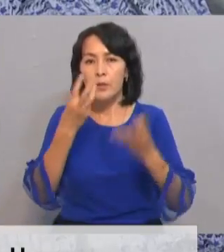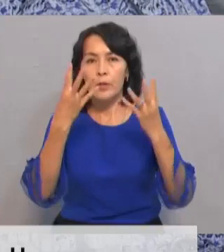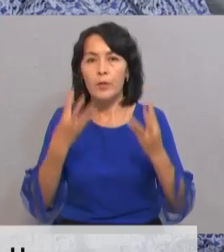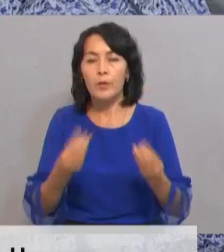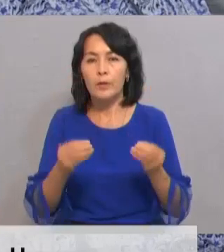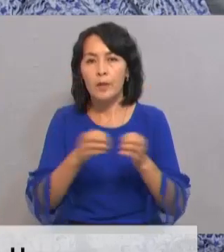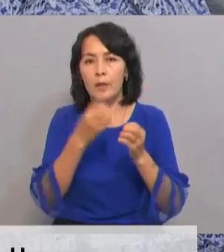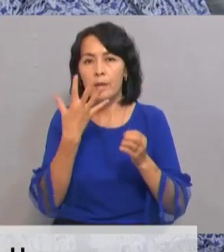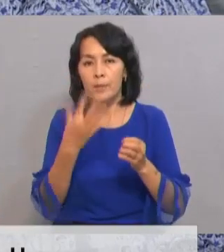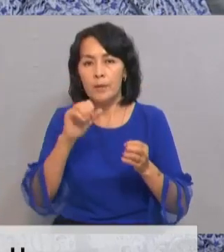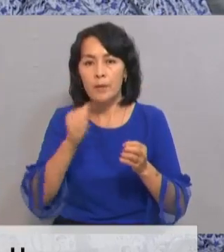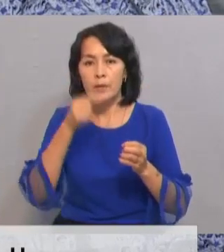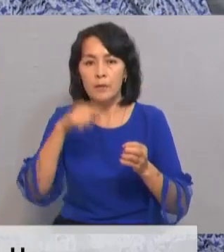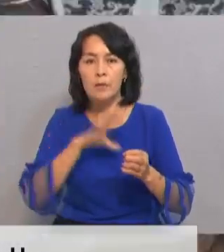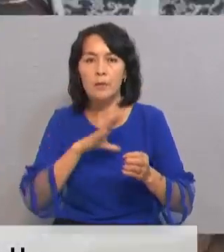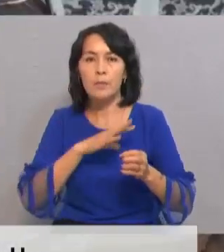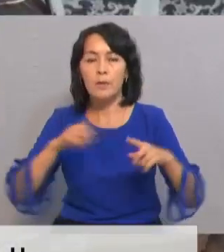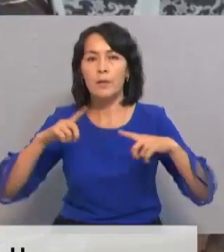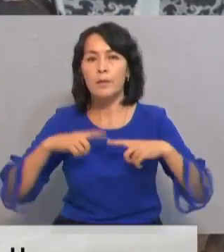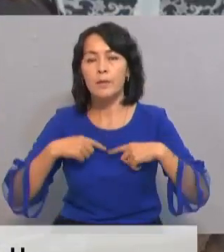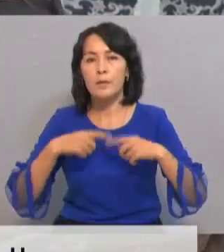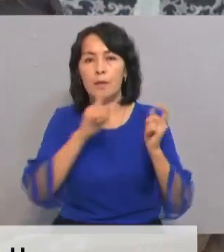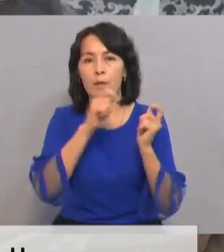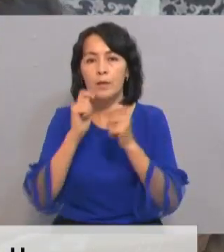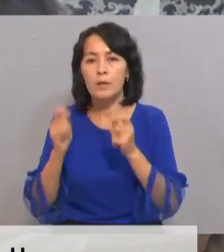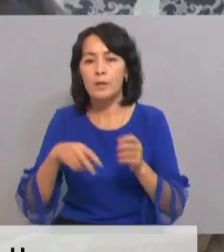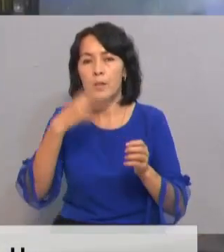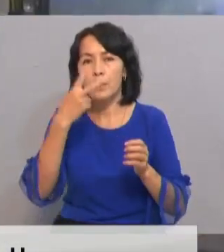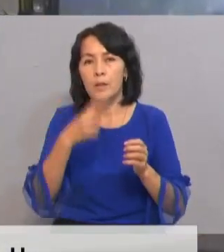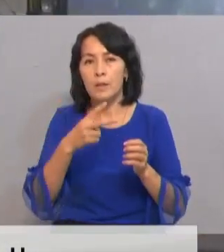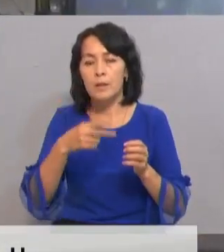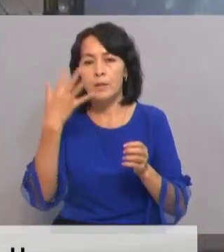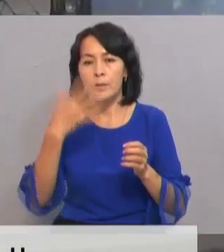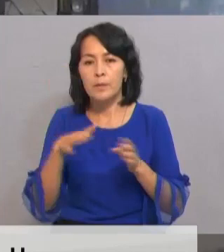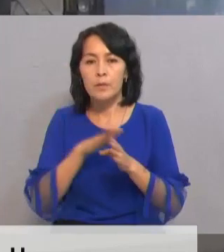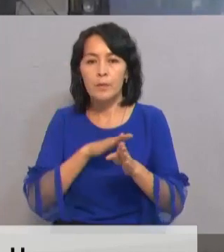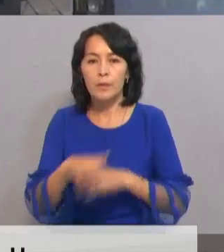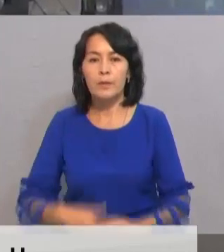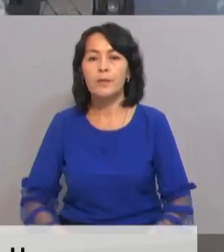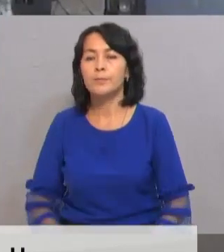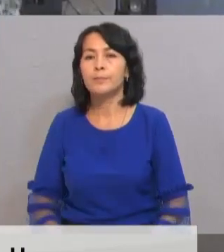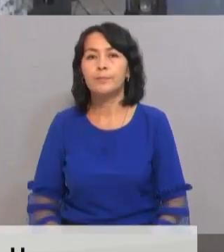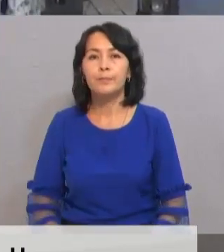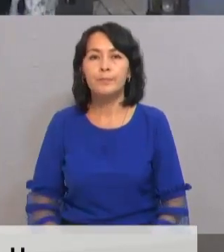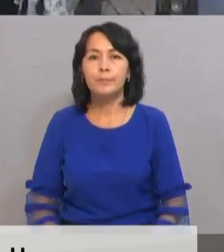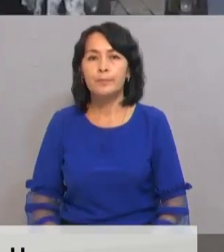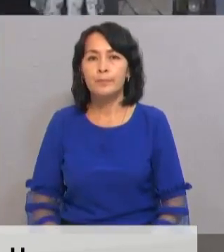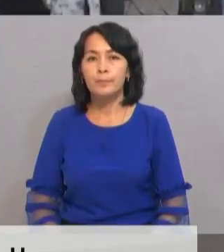дней. 15 августа состоялась церемония награждения по 20 номинациям.